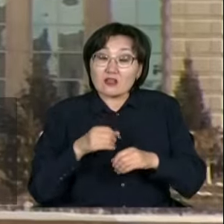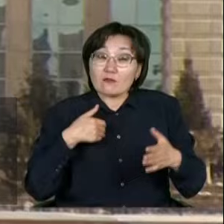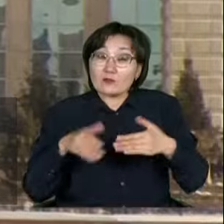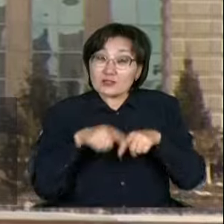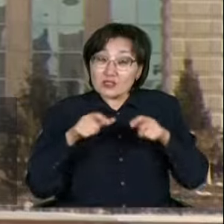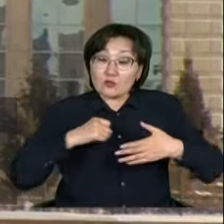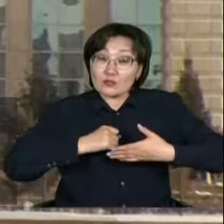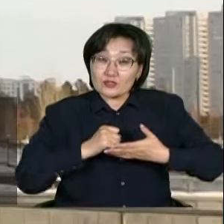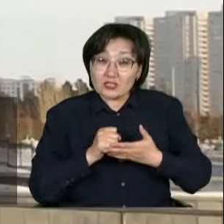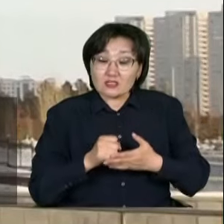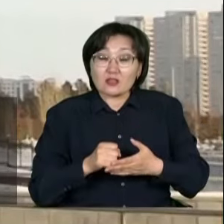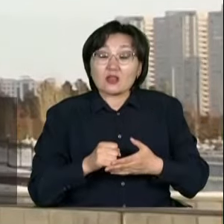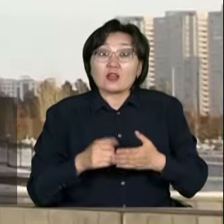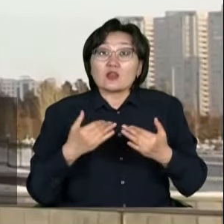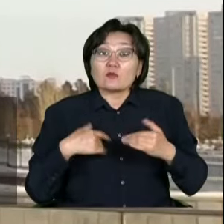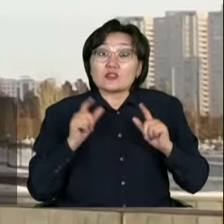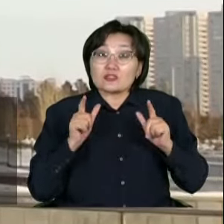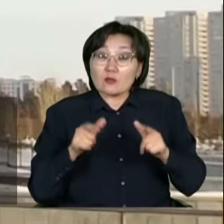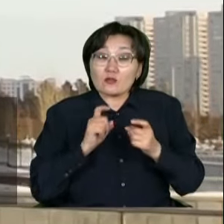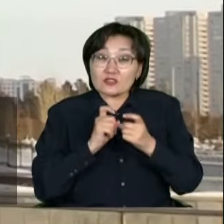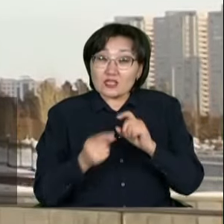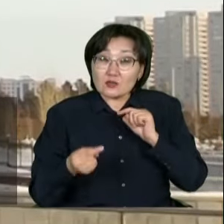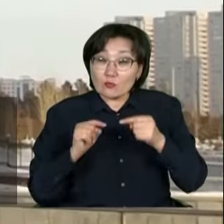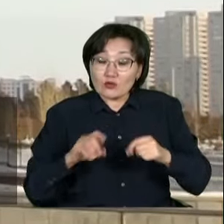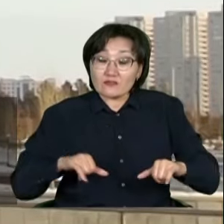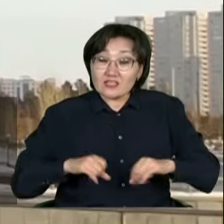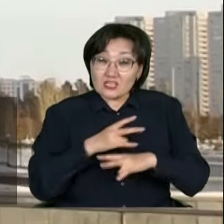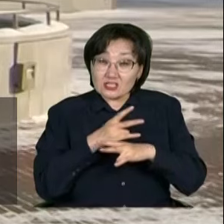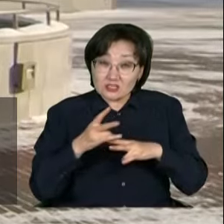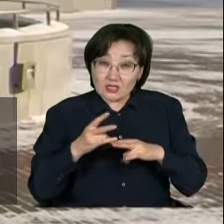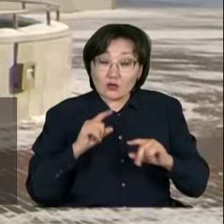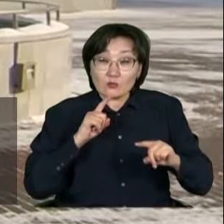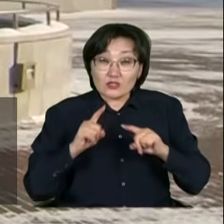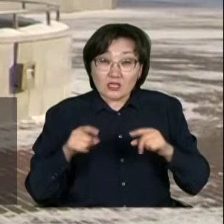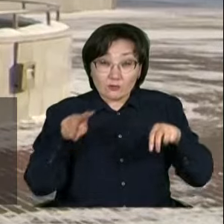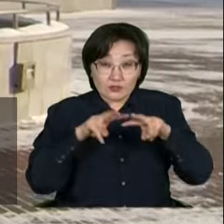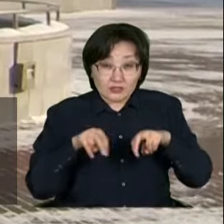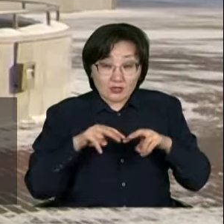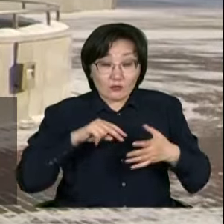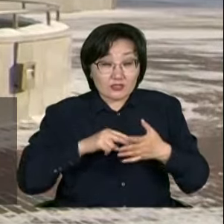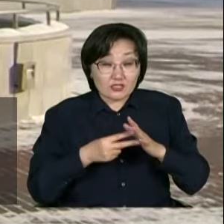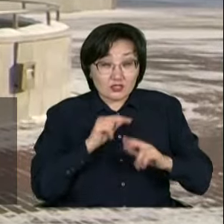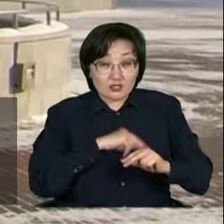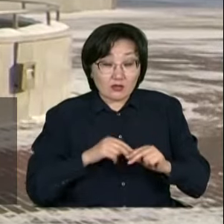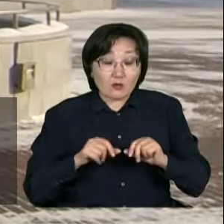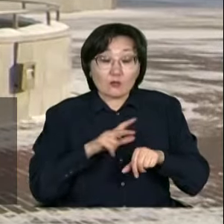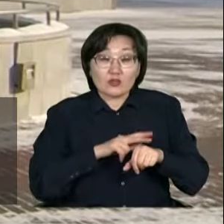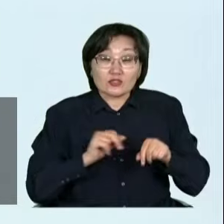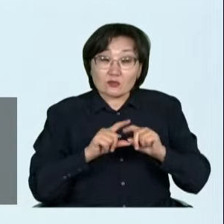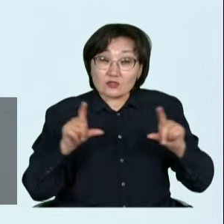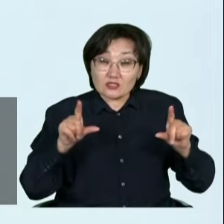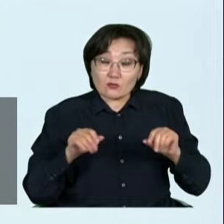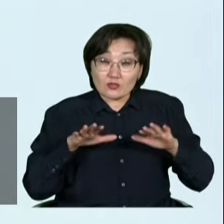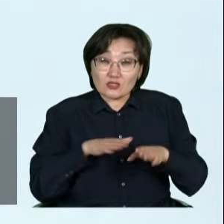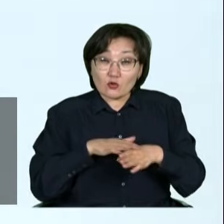и подтвердил солидарность нашей страны в борьбе против терроризма. На заседании рассмотрены планы работы правоохранительных структур и